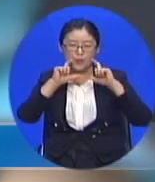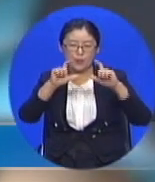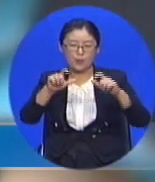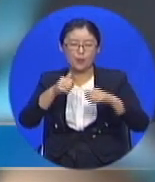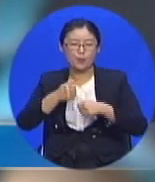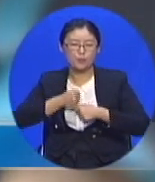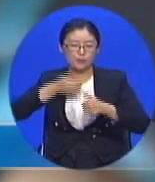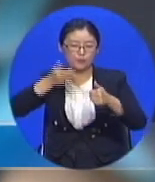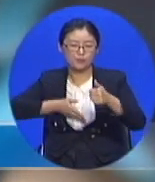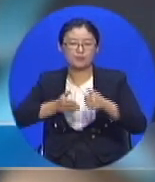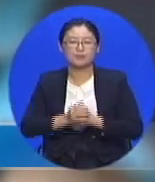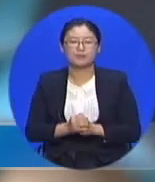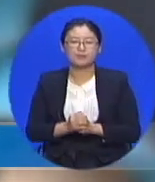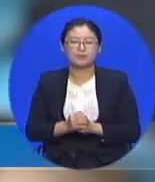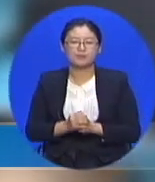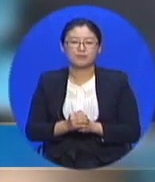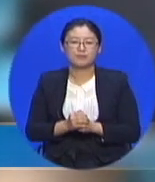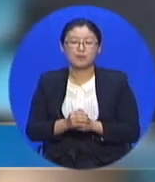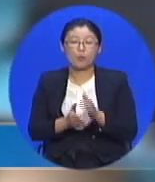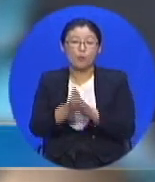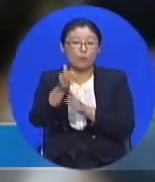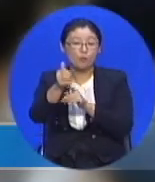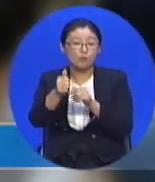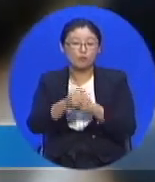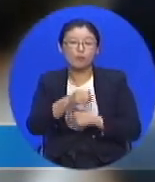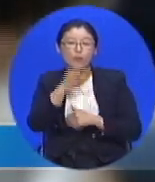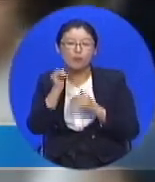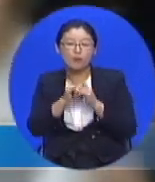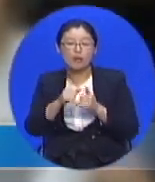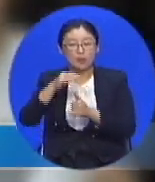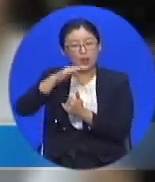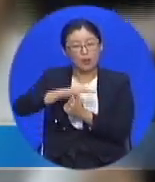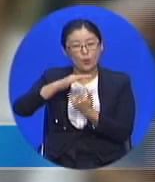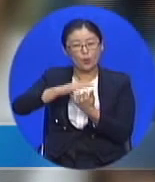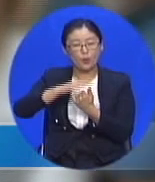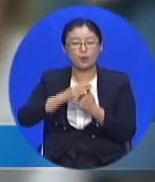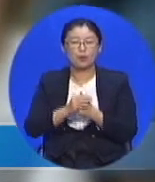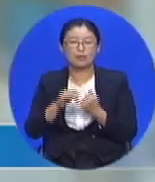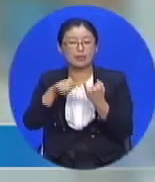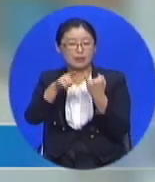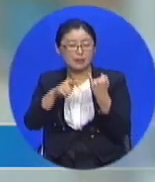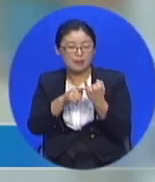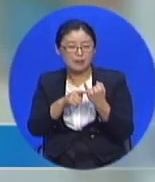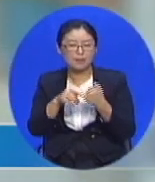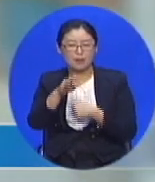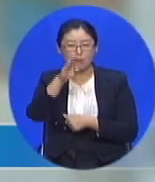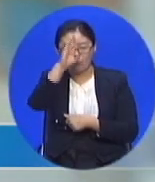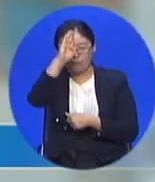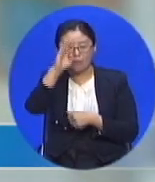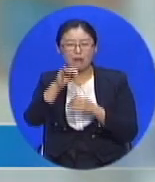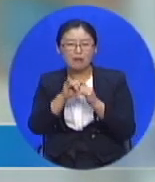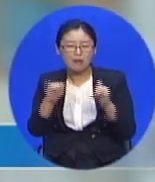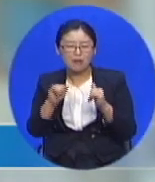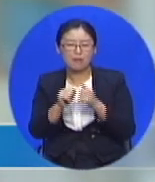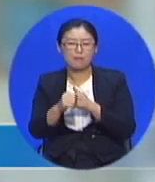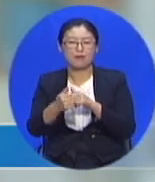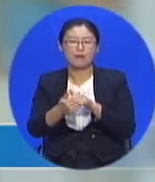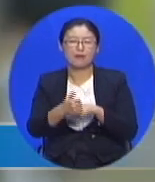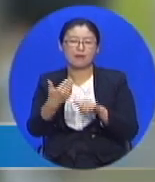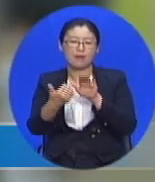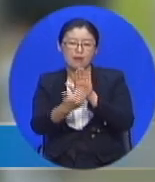주의를 내렸습니다. 특히 본부는 노약자나 소아, 임산부 등 고위험군 환자에게 예방접종을